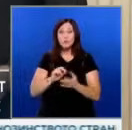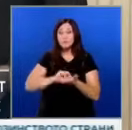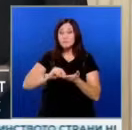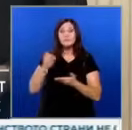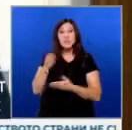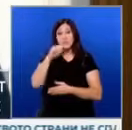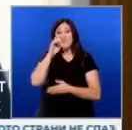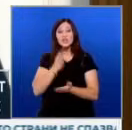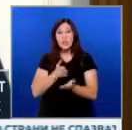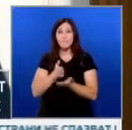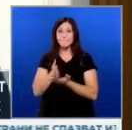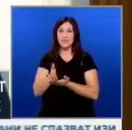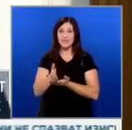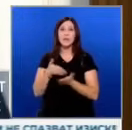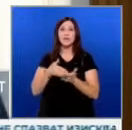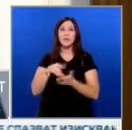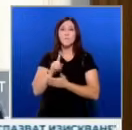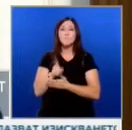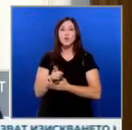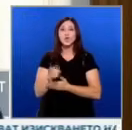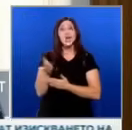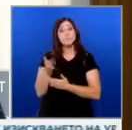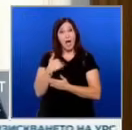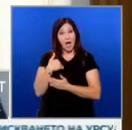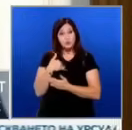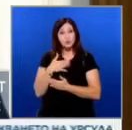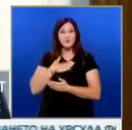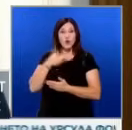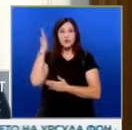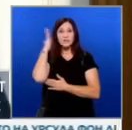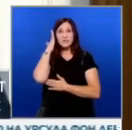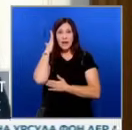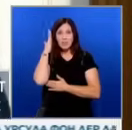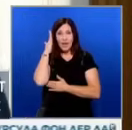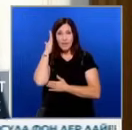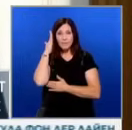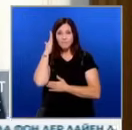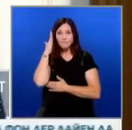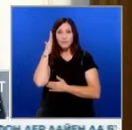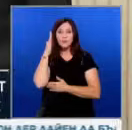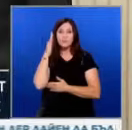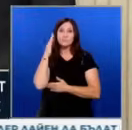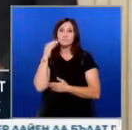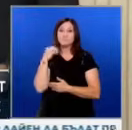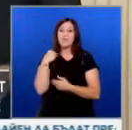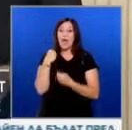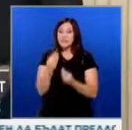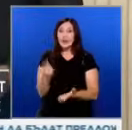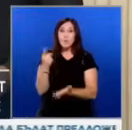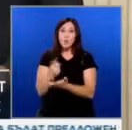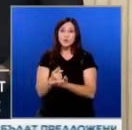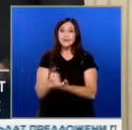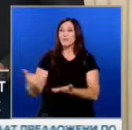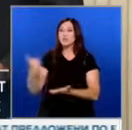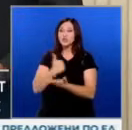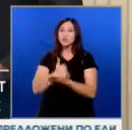тази важна мисия, за да може съответно аз от своя страна да издам указ за назначаване на